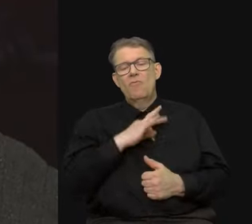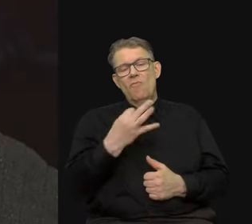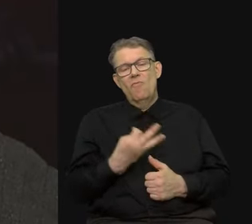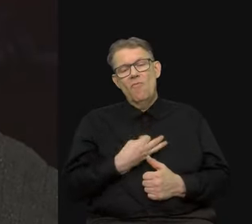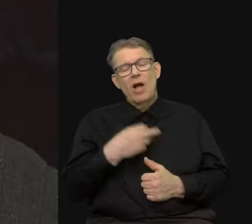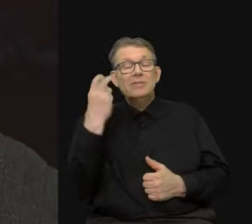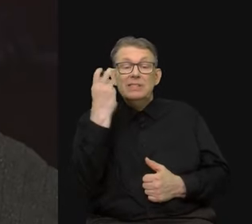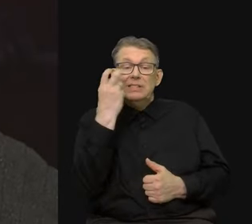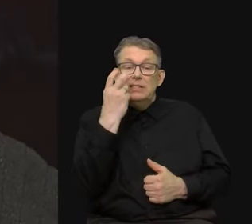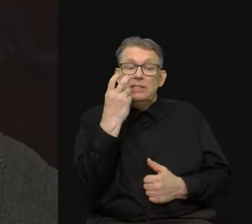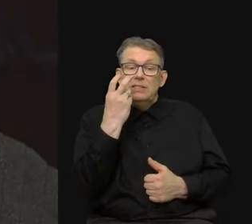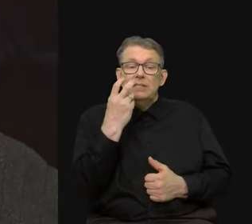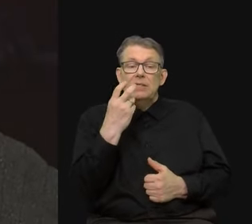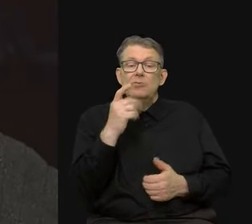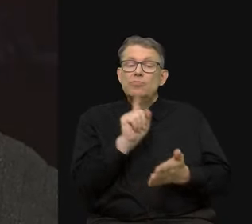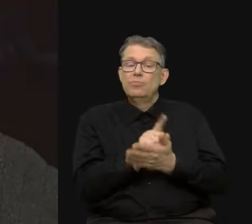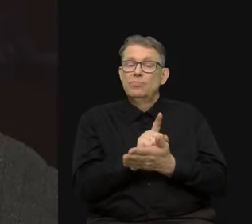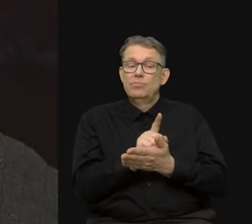negatywną ciekawość.